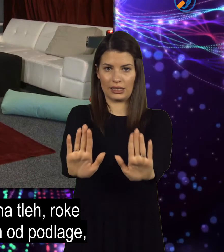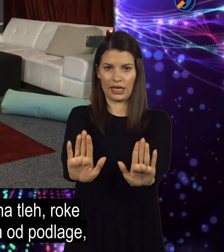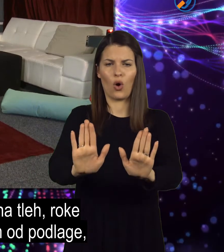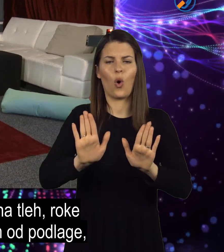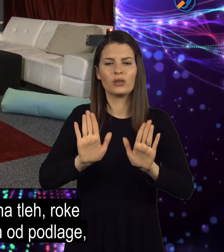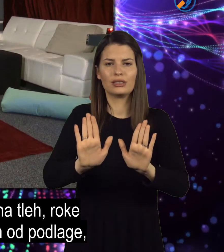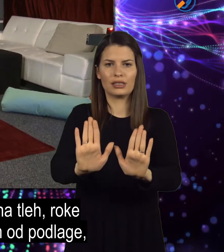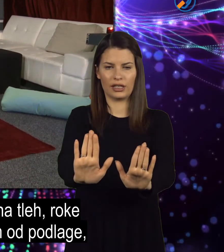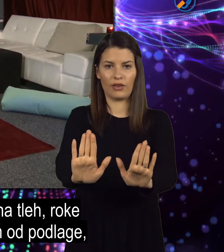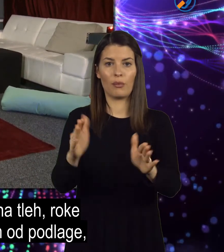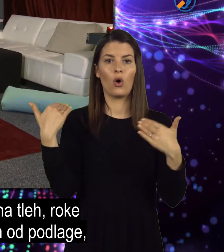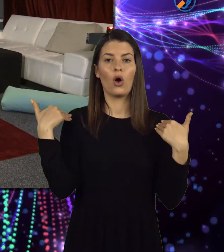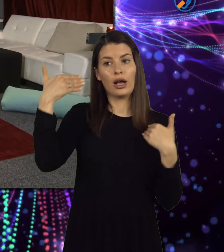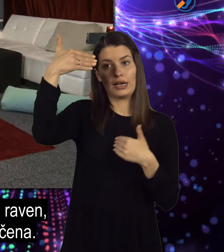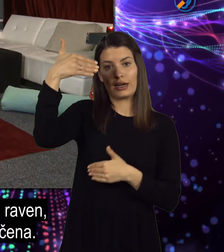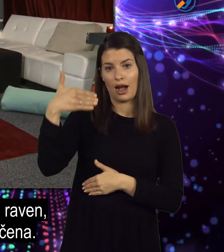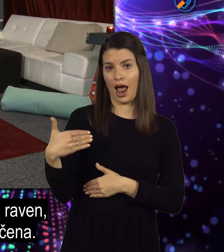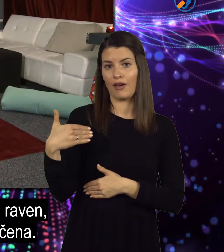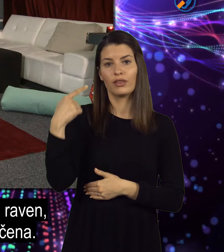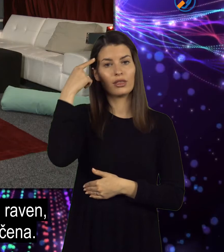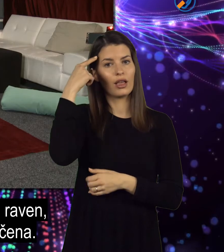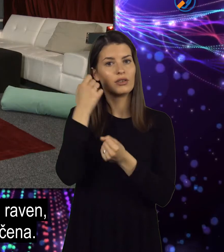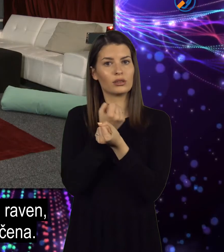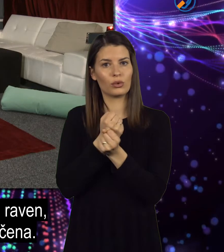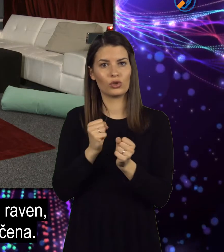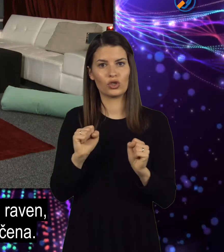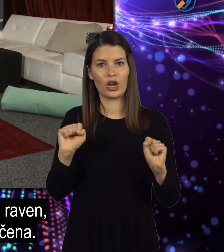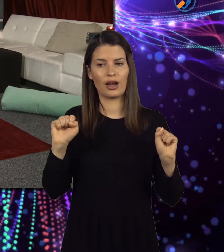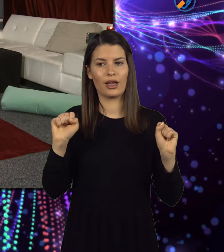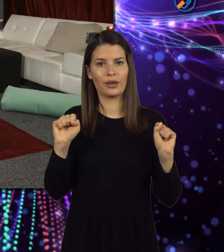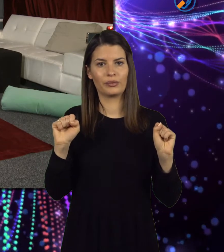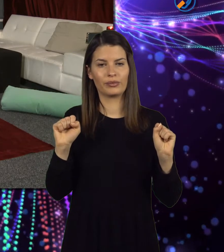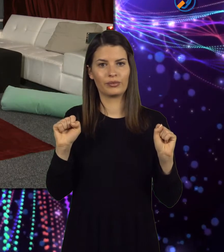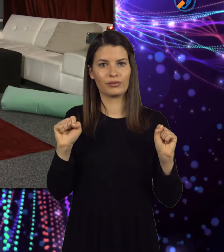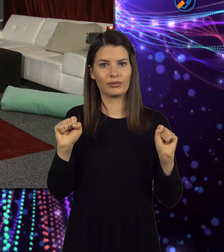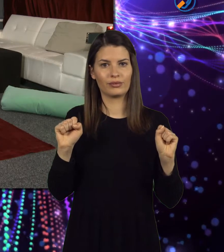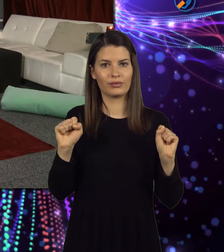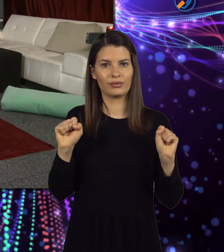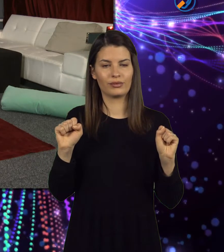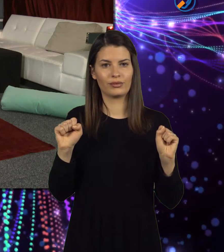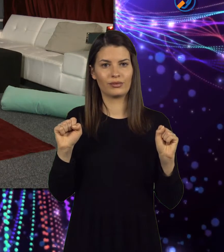roki stegnjeni, odrivam od podlage, hrbet čim bolj raven, glava sproščena.